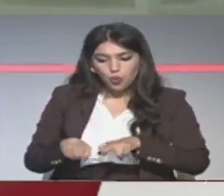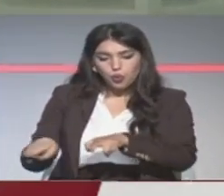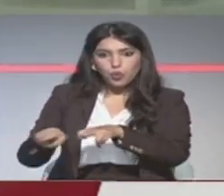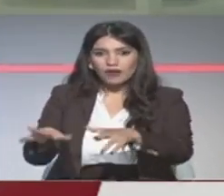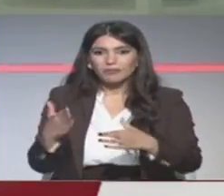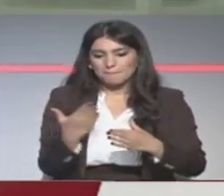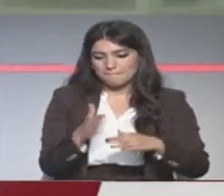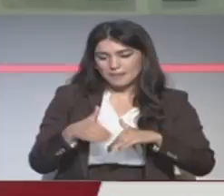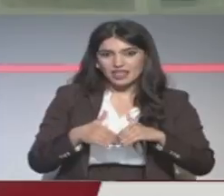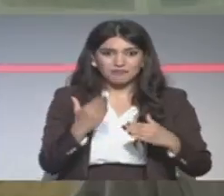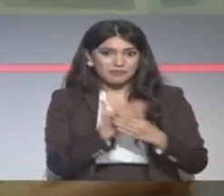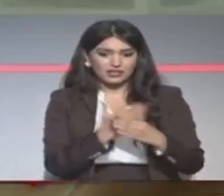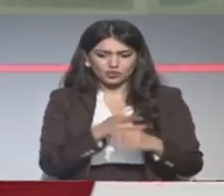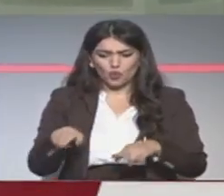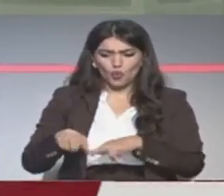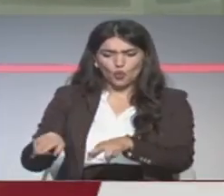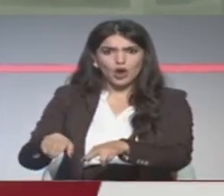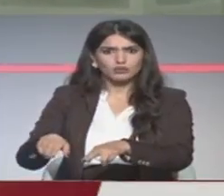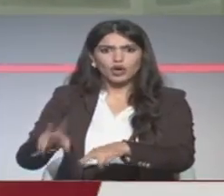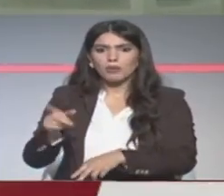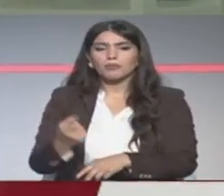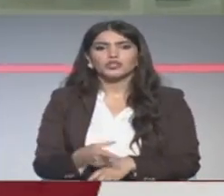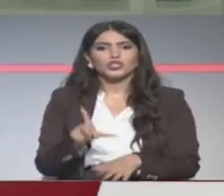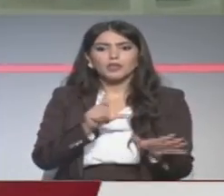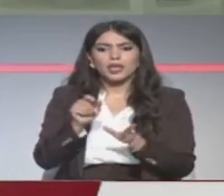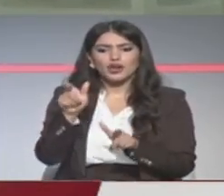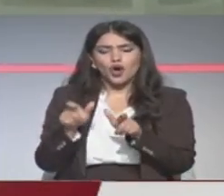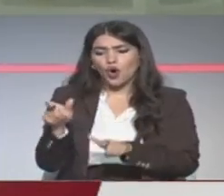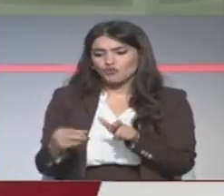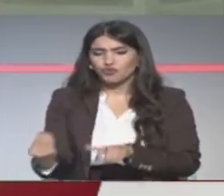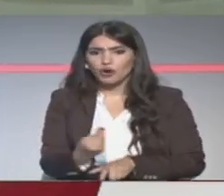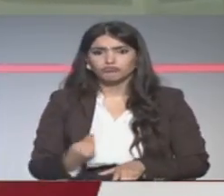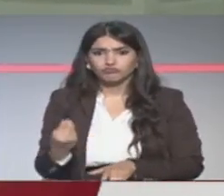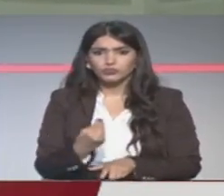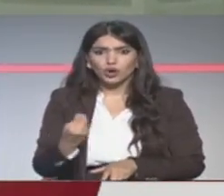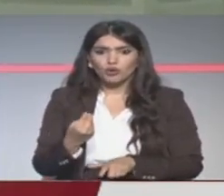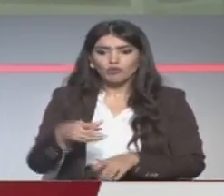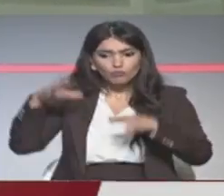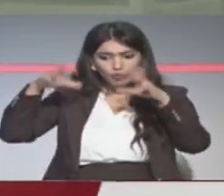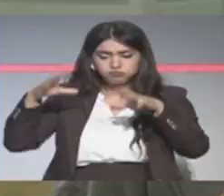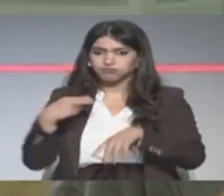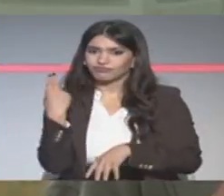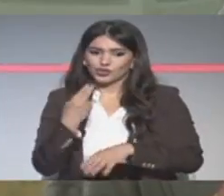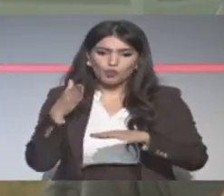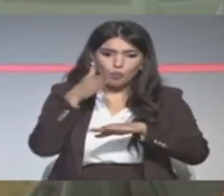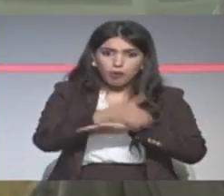دوار يوسف دوار الرواب دوار الرمل ما يقارب 70 تلميذ تتعدى عليه، 70 تلميذ وقت تصب المطر ما يوصلوش